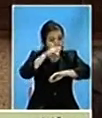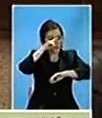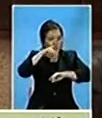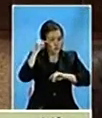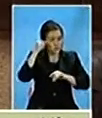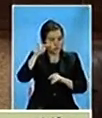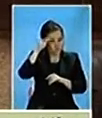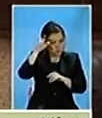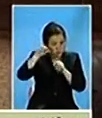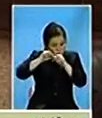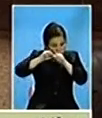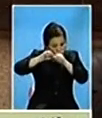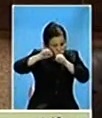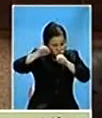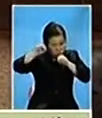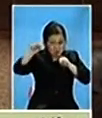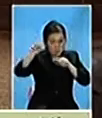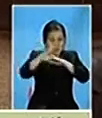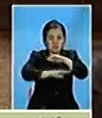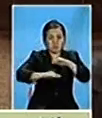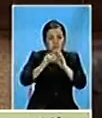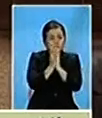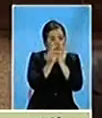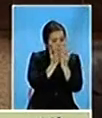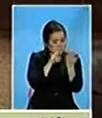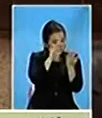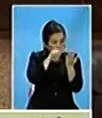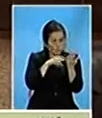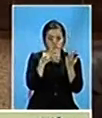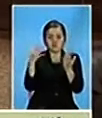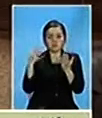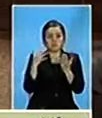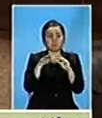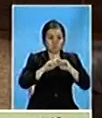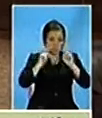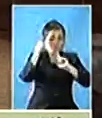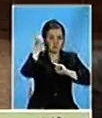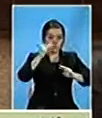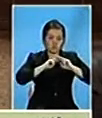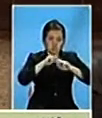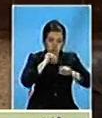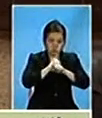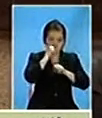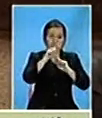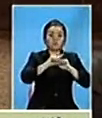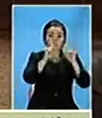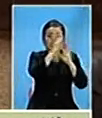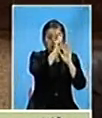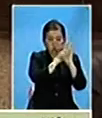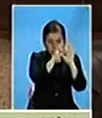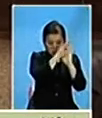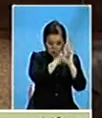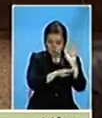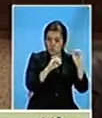ความรู้และก็เอกสารต่างๆในส่วนกลางอย่างยิ่งเพราะฉะนั้นถ้าหากว่าทำให้เกิดความสมบูรณ์เบ็ดเสร็จในกฎหมายฉบับ